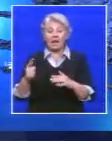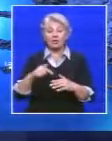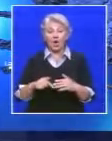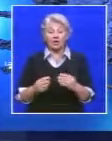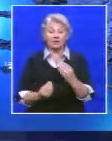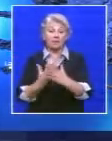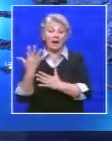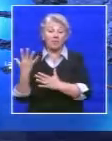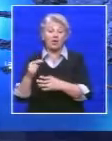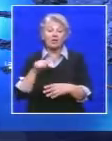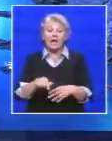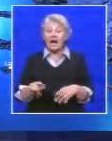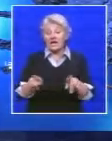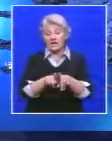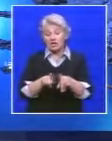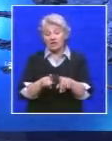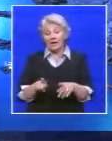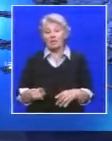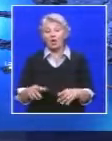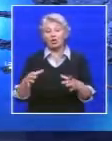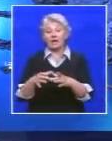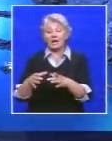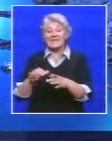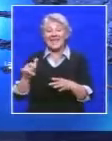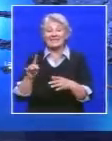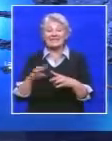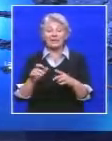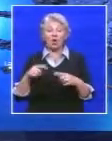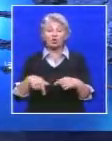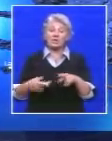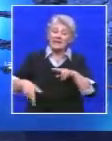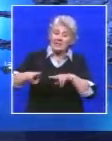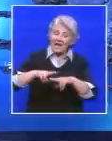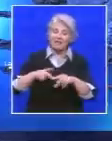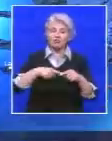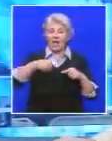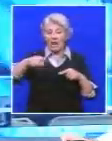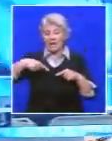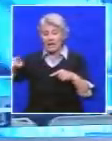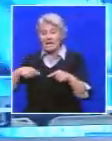preporod, a istodobno je otok Korčulu učinila jadranskim otokom s najviše linija s kopnom.